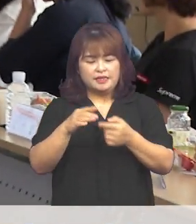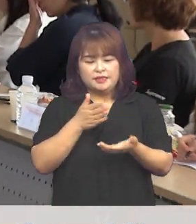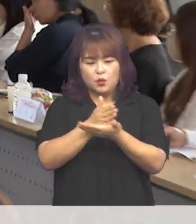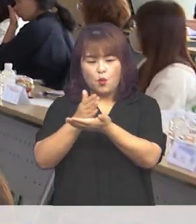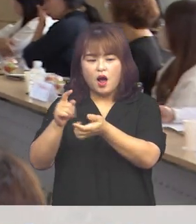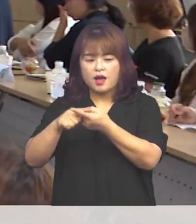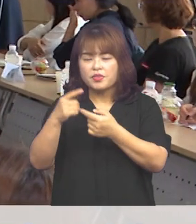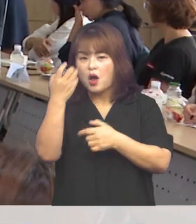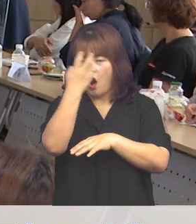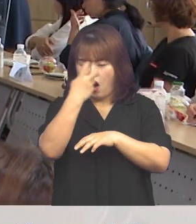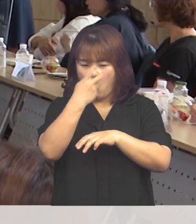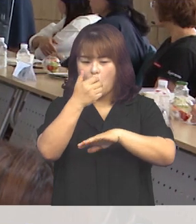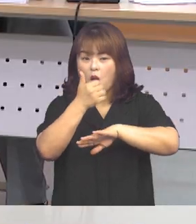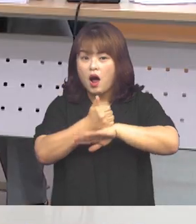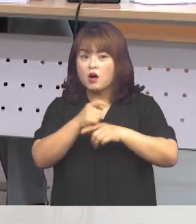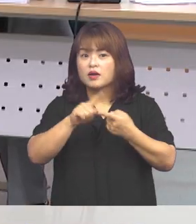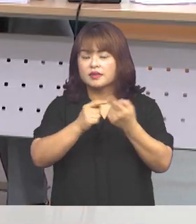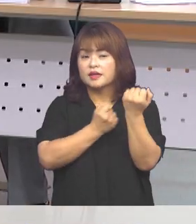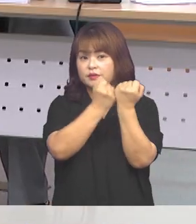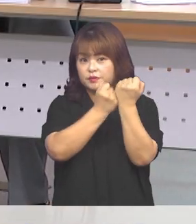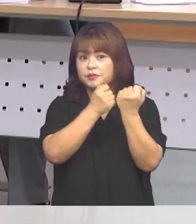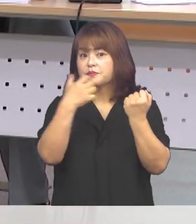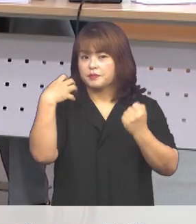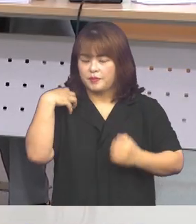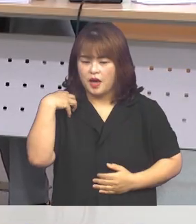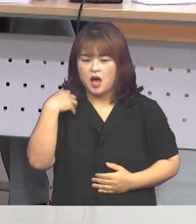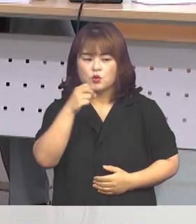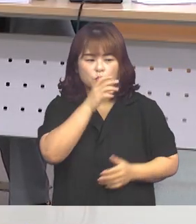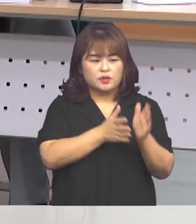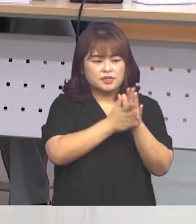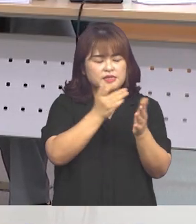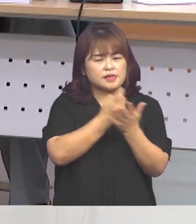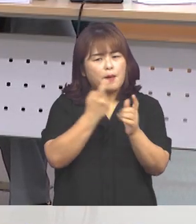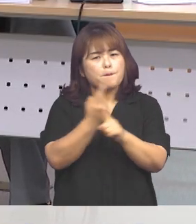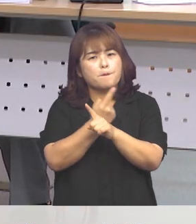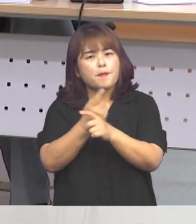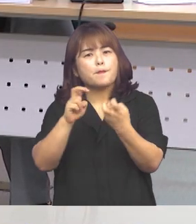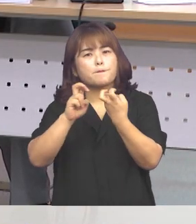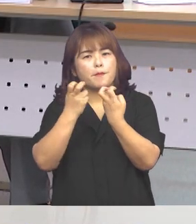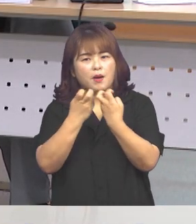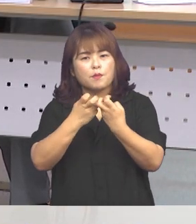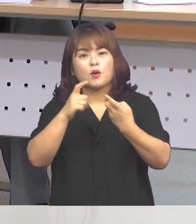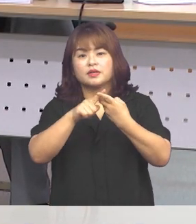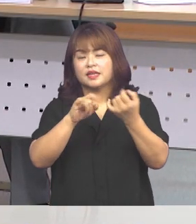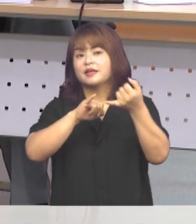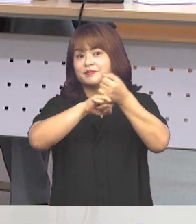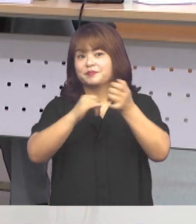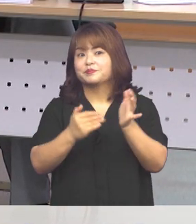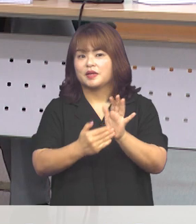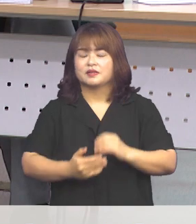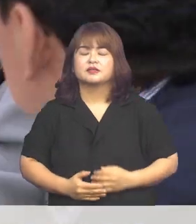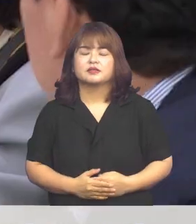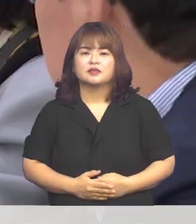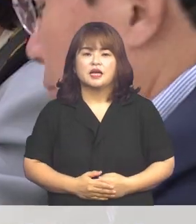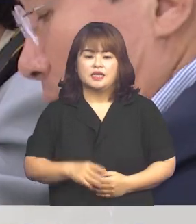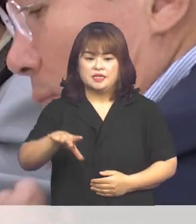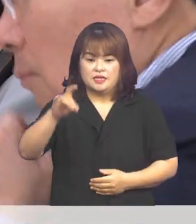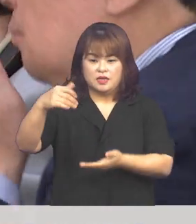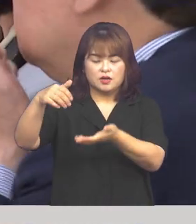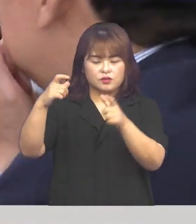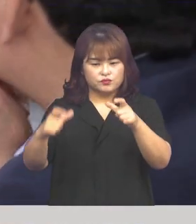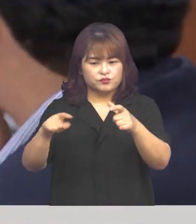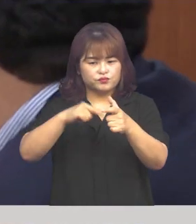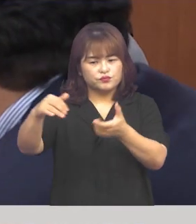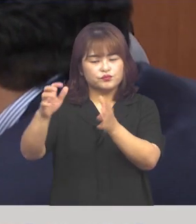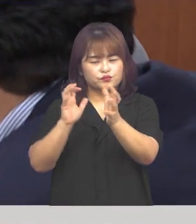소관부서에서 검토한 사항을 설명하고 시에서 해결 가능한 사안에 대한 해법 마련을 약속했습니다. 또한 현장에서